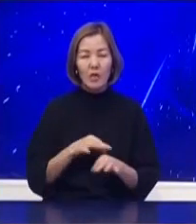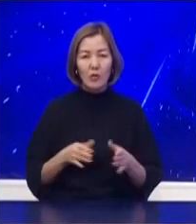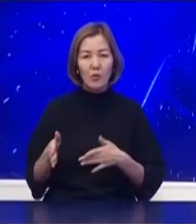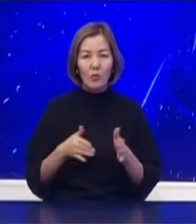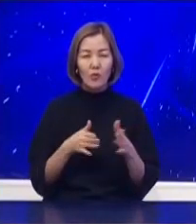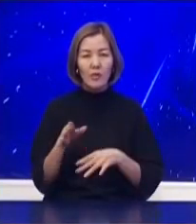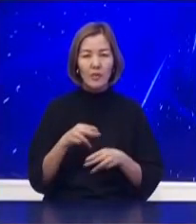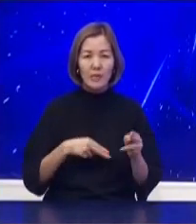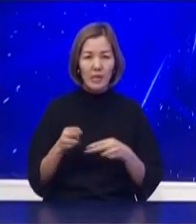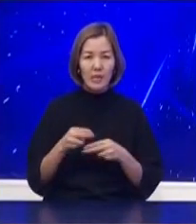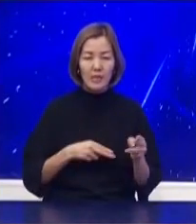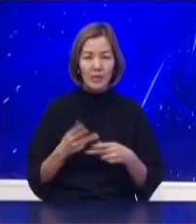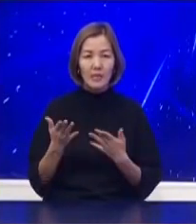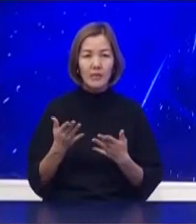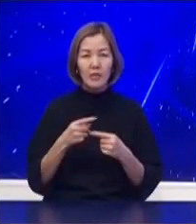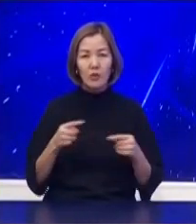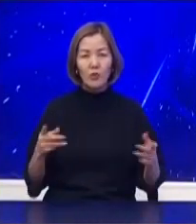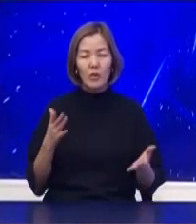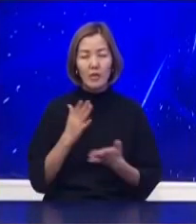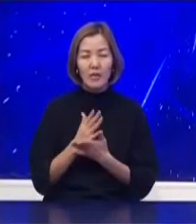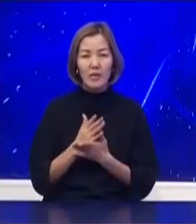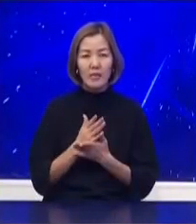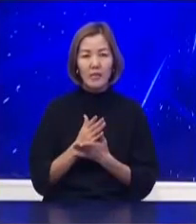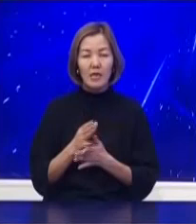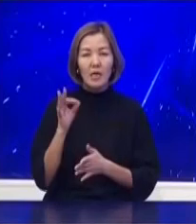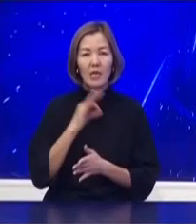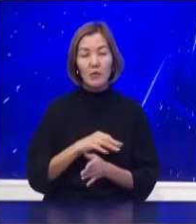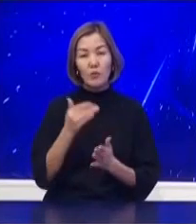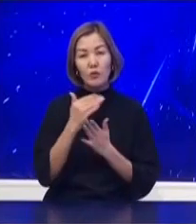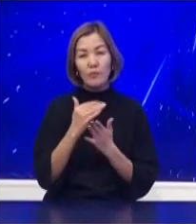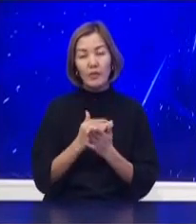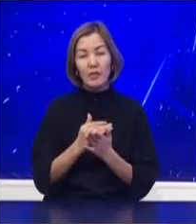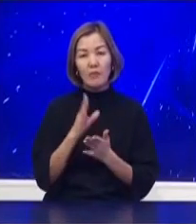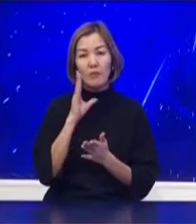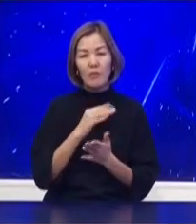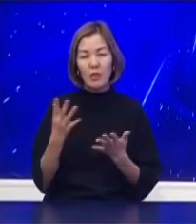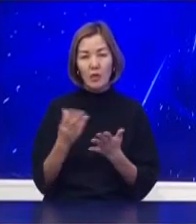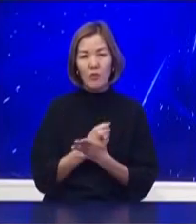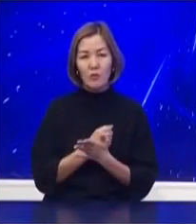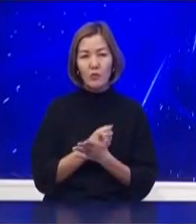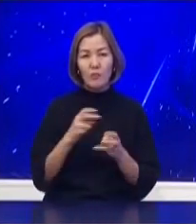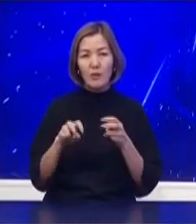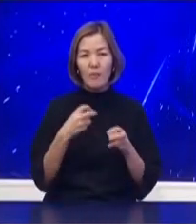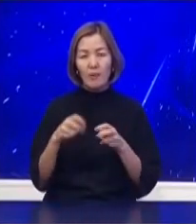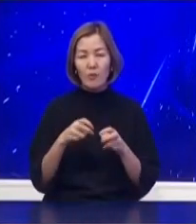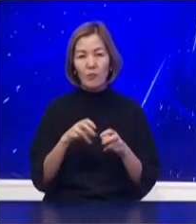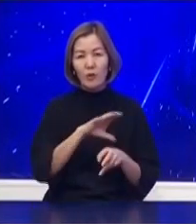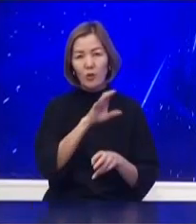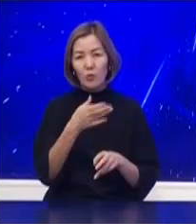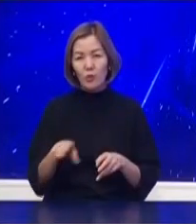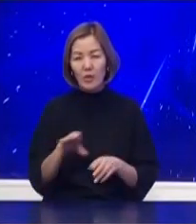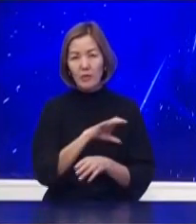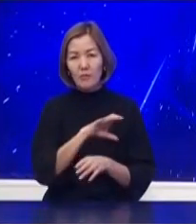архитектура инженерные схемы и многие другие используя программу мы находим даже поломки трубопроводных систем также